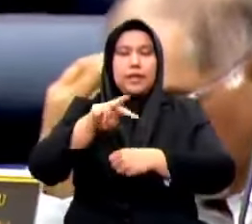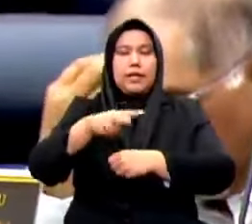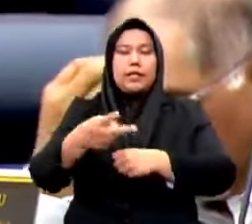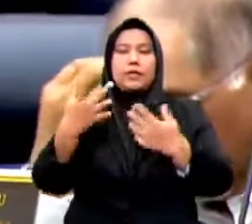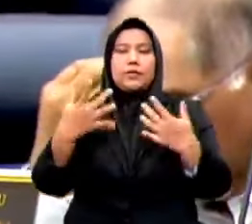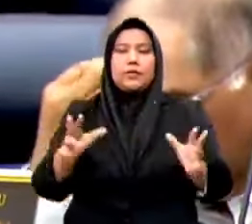kasih